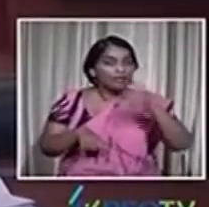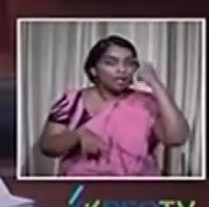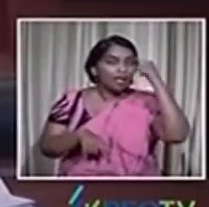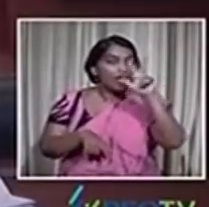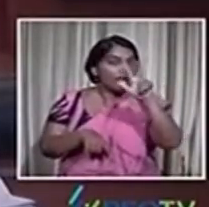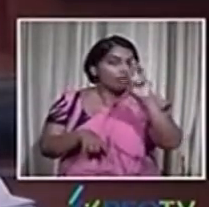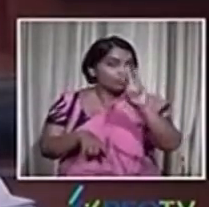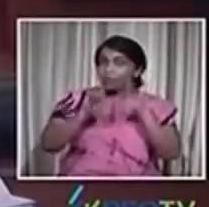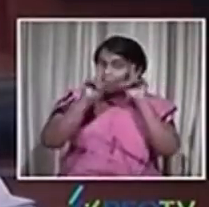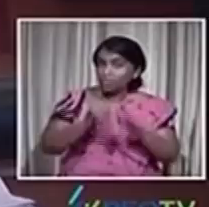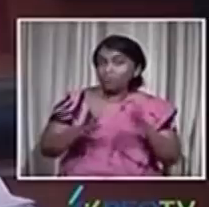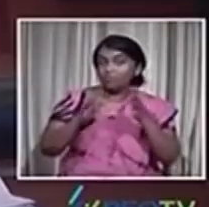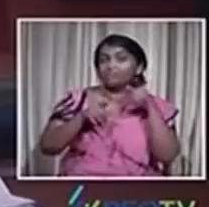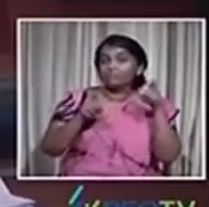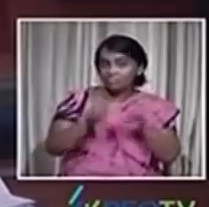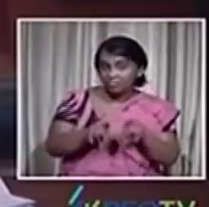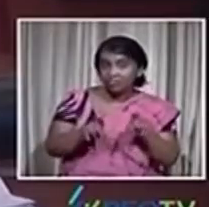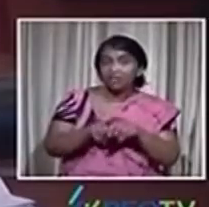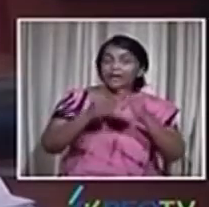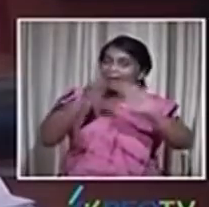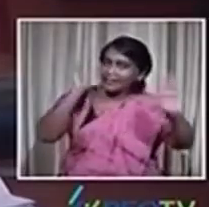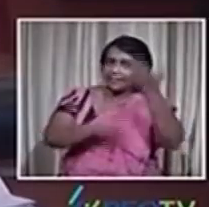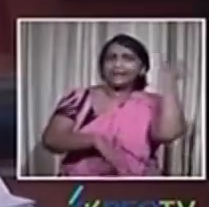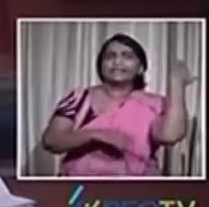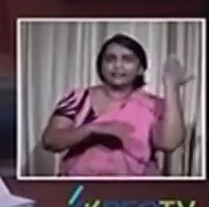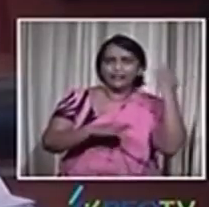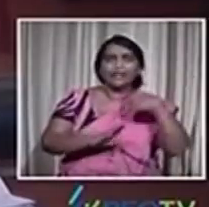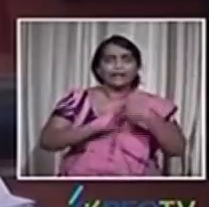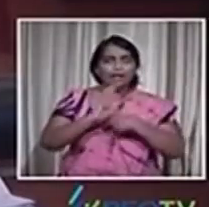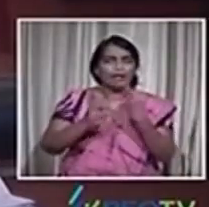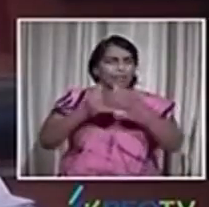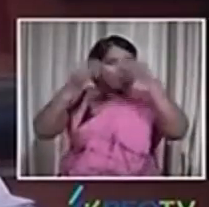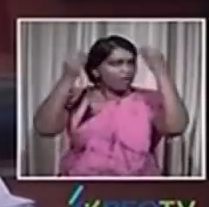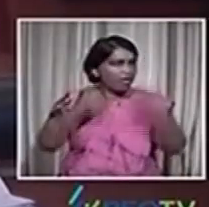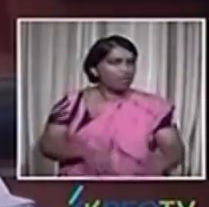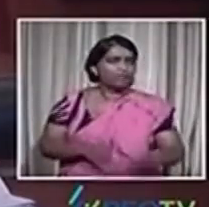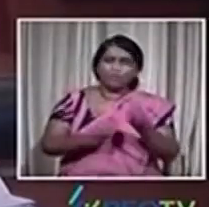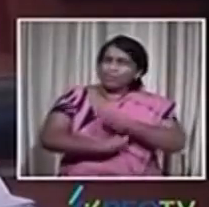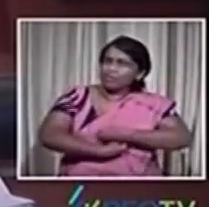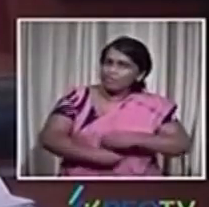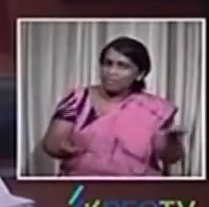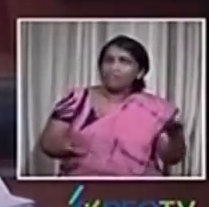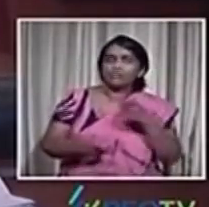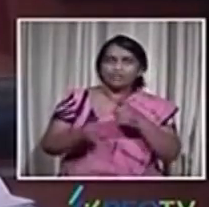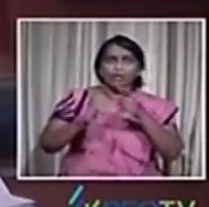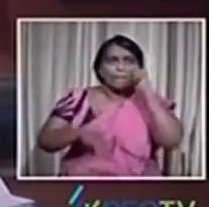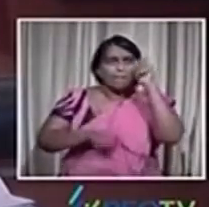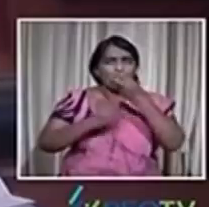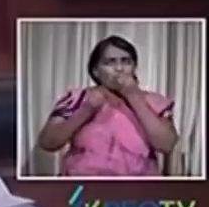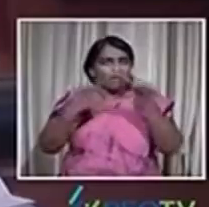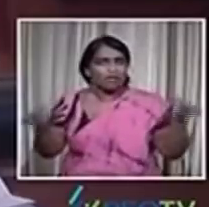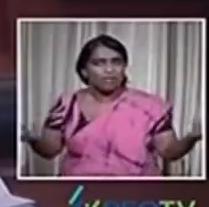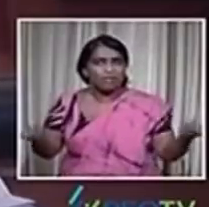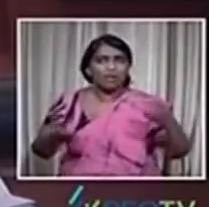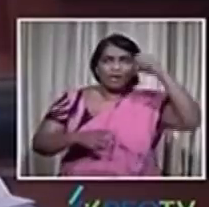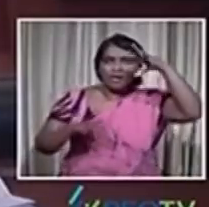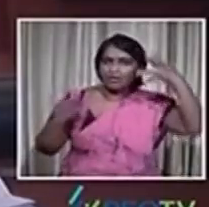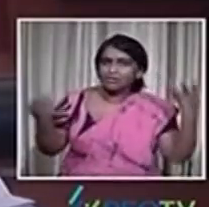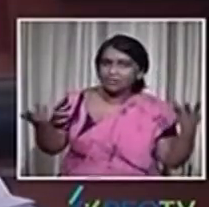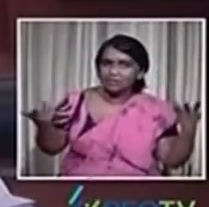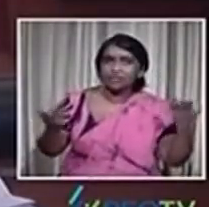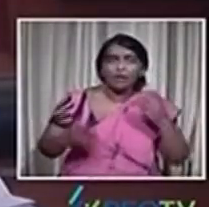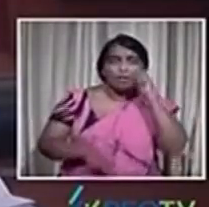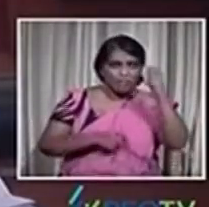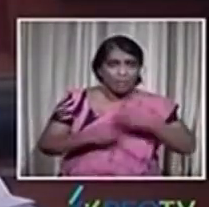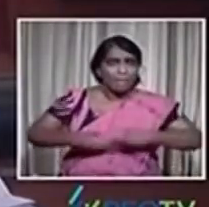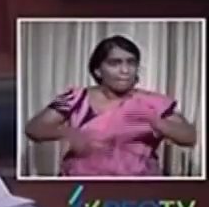to go onto the roads? Go home කියන්නේ මේ රටේ ආර්ථිකය වැටුණා විනාශයට පත් කරාම ජනතාවට කණ්ඩ නැත්තම් ලයිට් ටික නැත්තම් ජනතාව